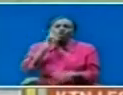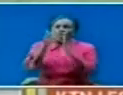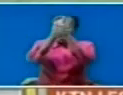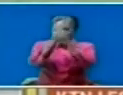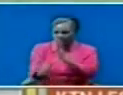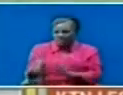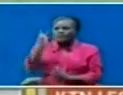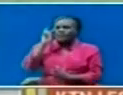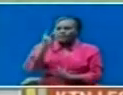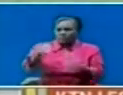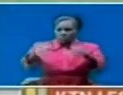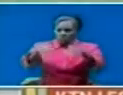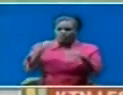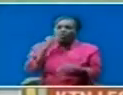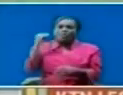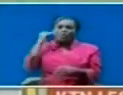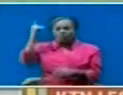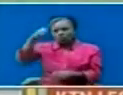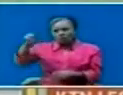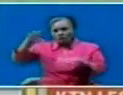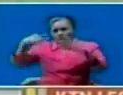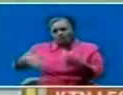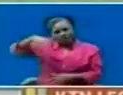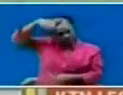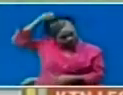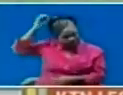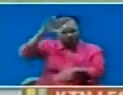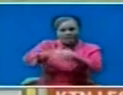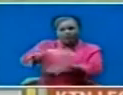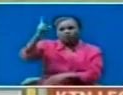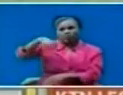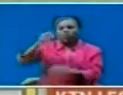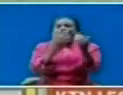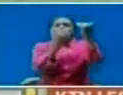kuona iwapo itakuwa ni Homeboys kutamba ama KCB watatua ushindi na kuweka